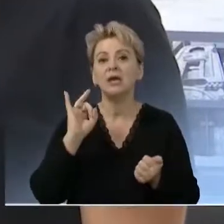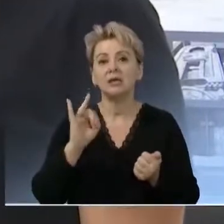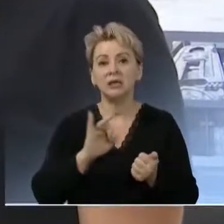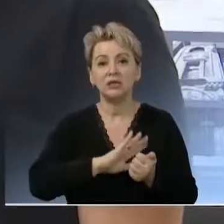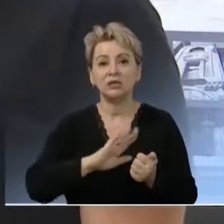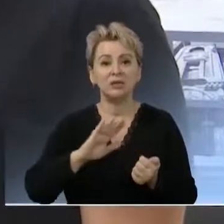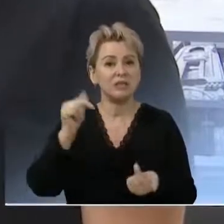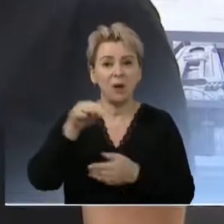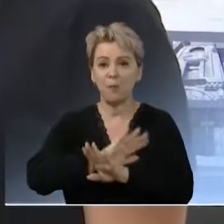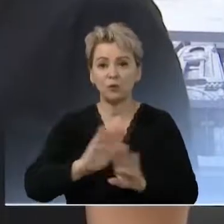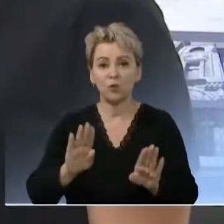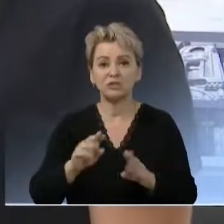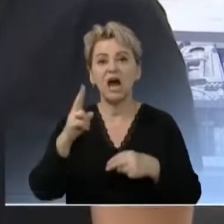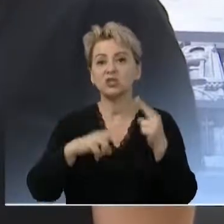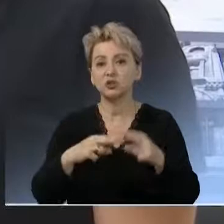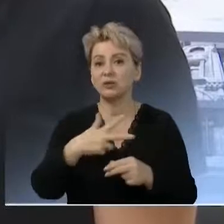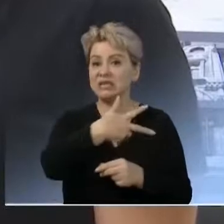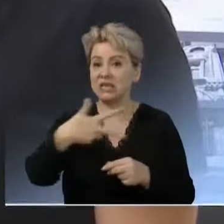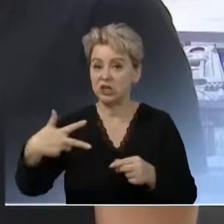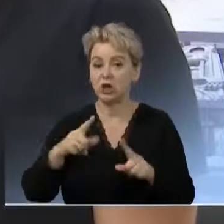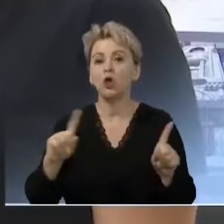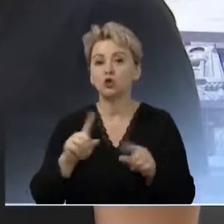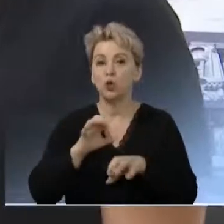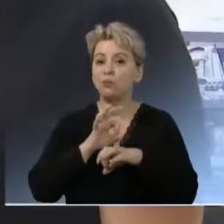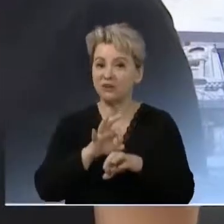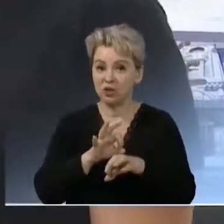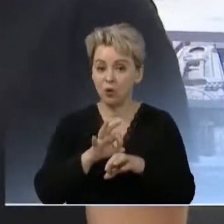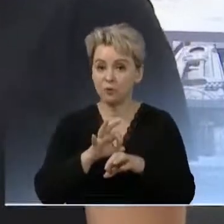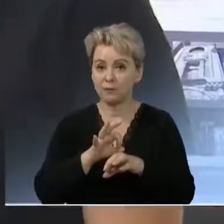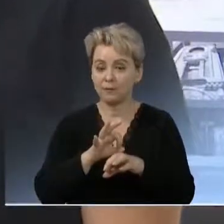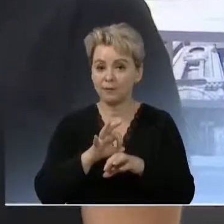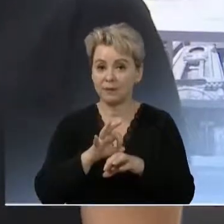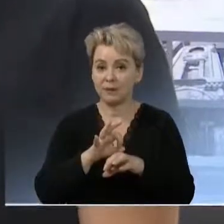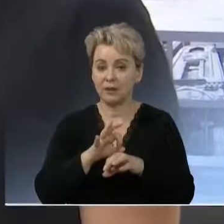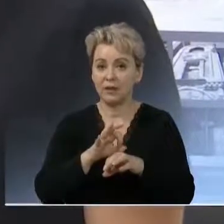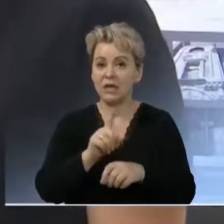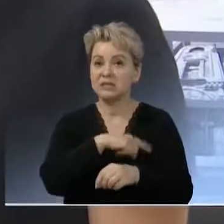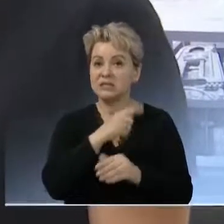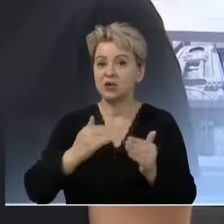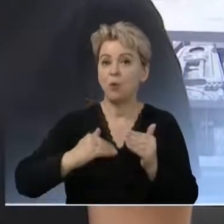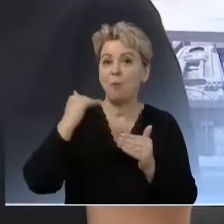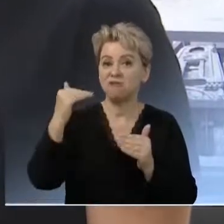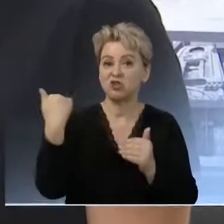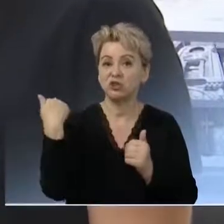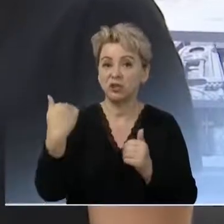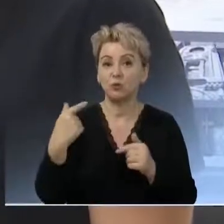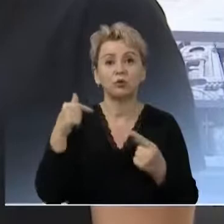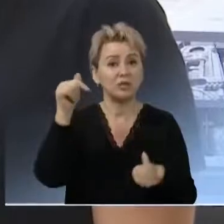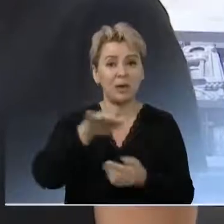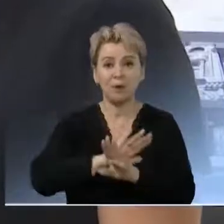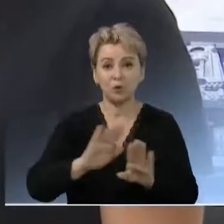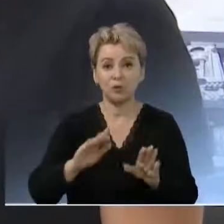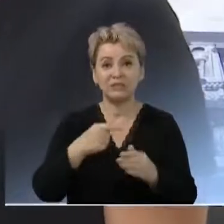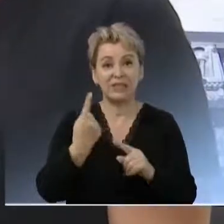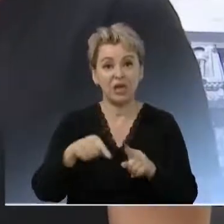один к одному, а надстроенный на 3 этажа, что привело к сильному повышению его и тому, что он